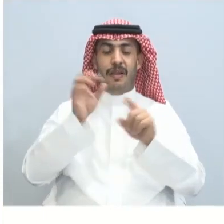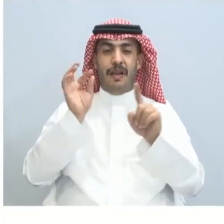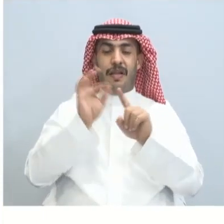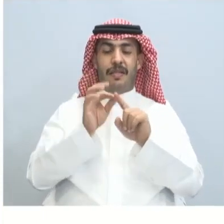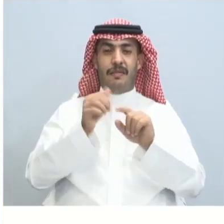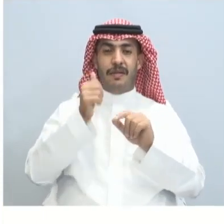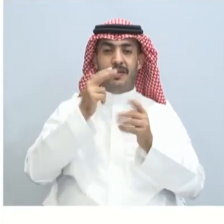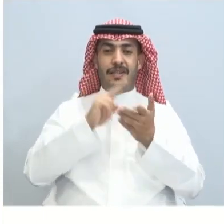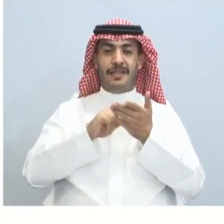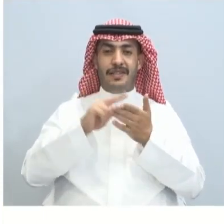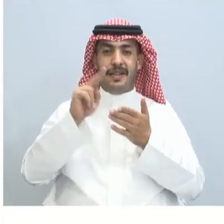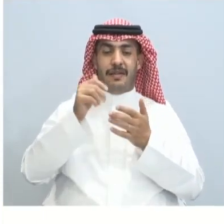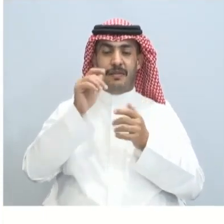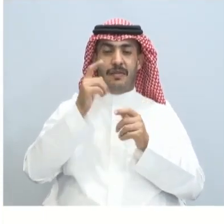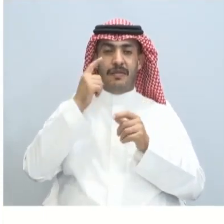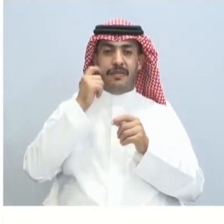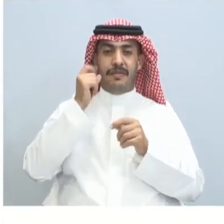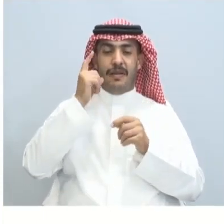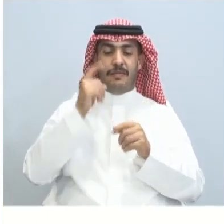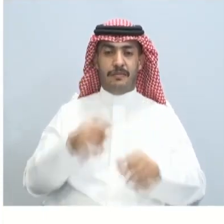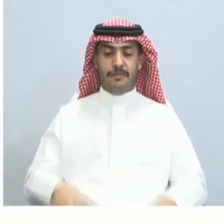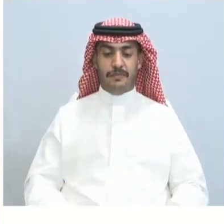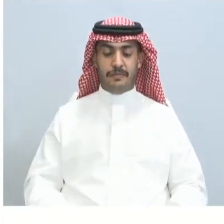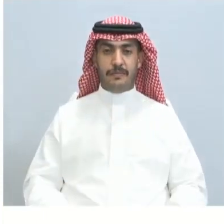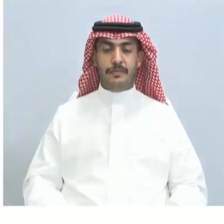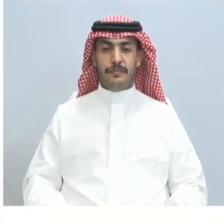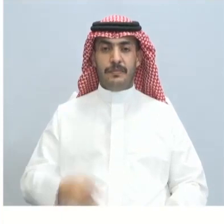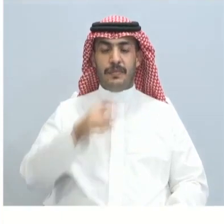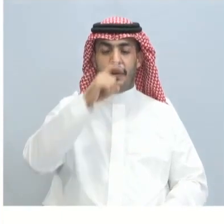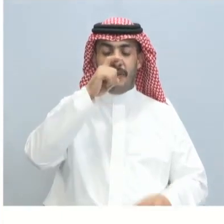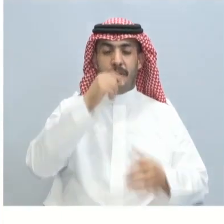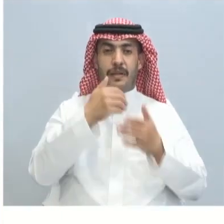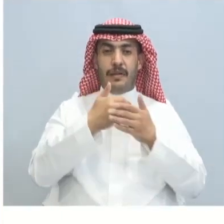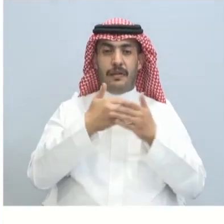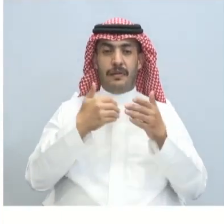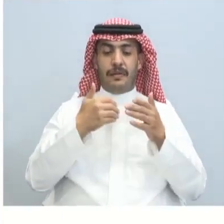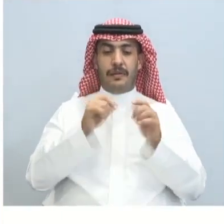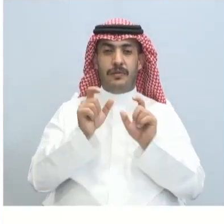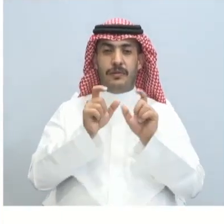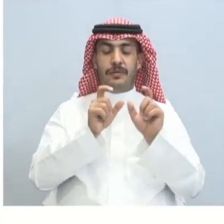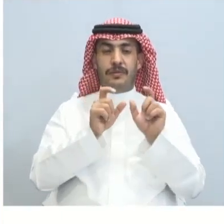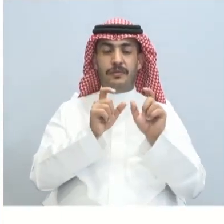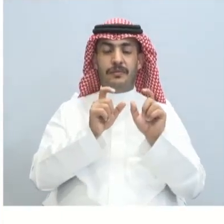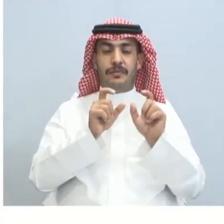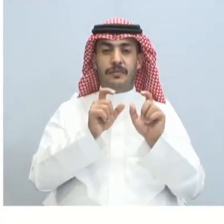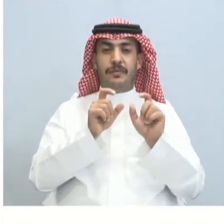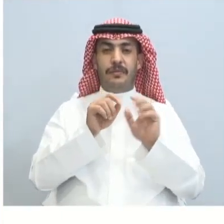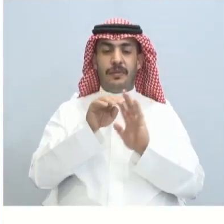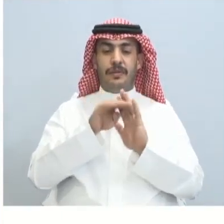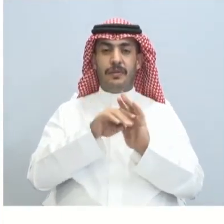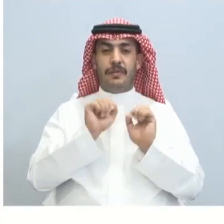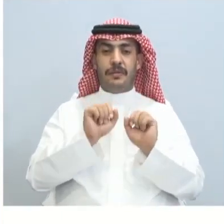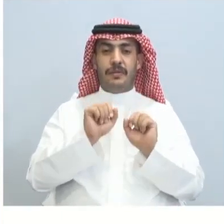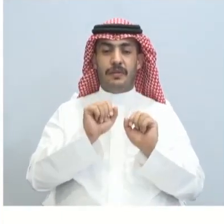وتوصل الرساله بافضل من هذه العبارات اذا يجب ان نبتعد عن الجمل الانتقاديه التي قد تتسبب